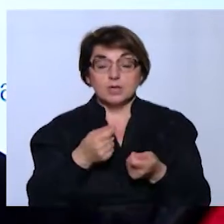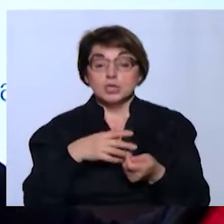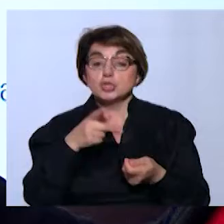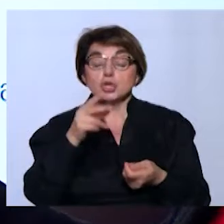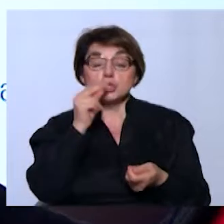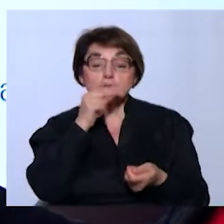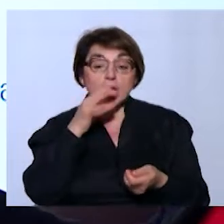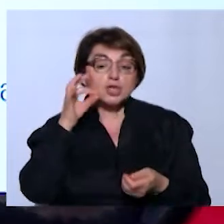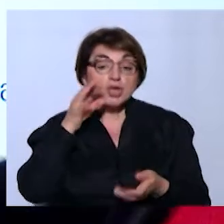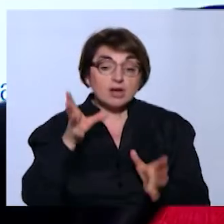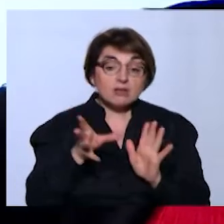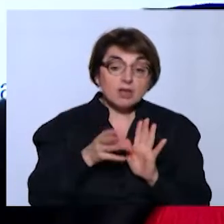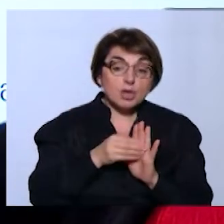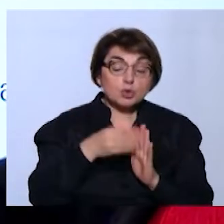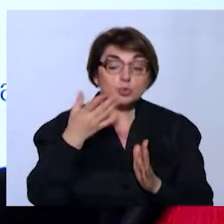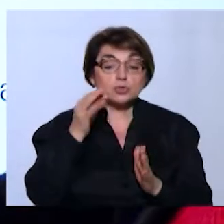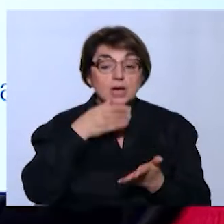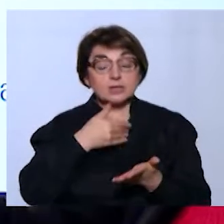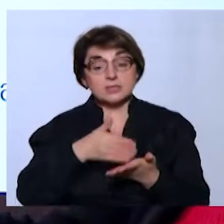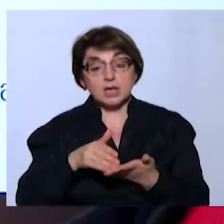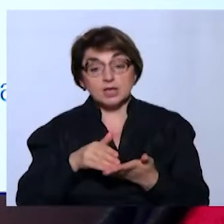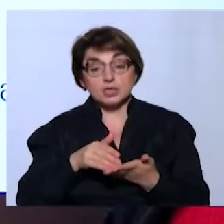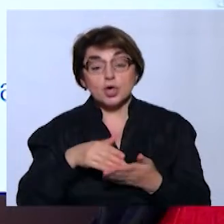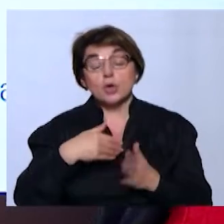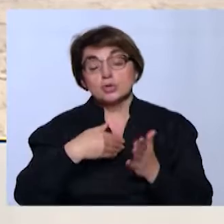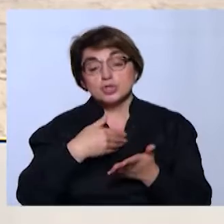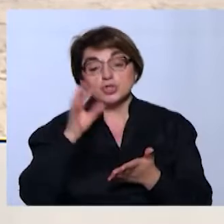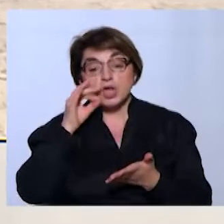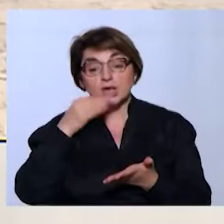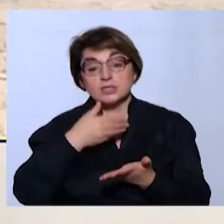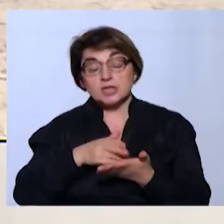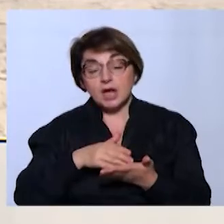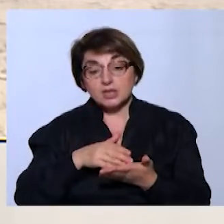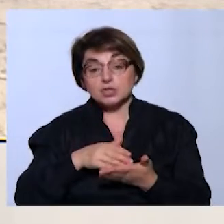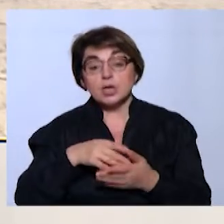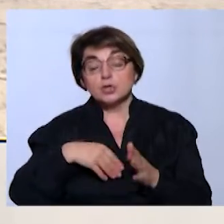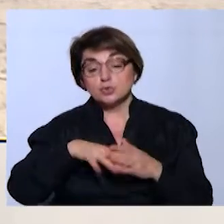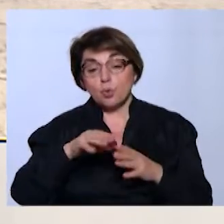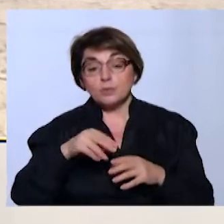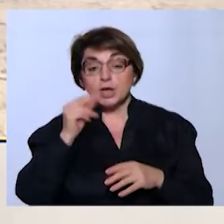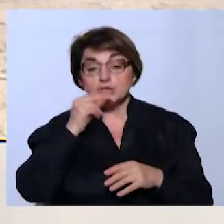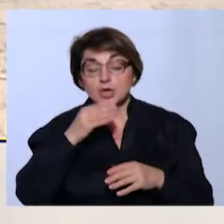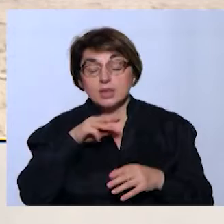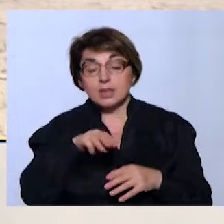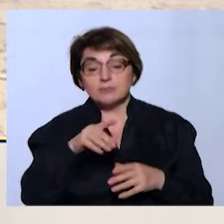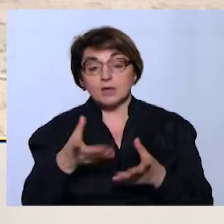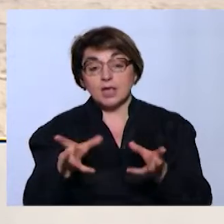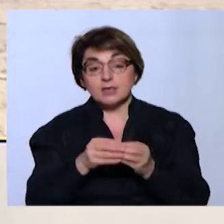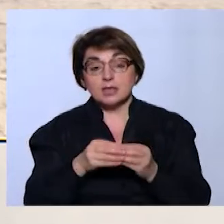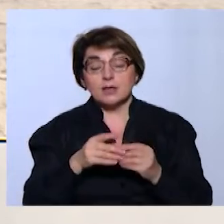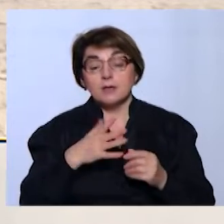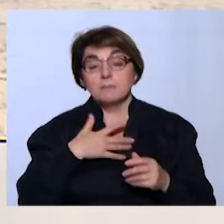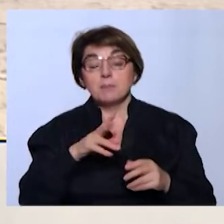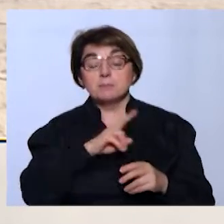გინდა თუ უშაქრო? უშაქრო. ჩაის დავლევ ნამცხვრით. მიყვარს გაზაფხული, თქვა მარიანამ.